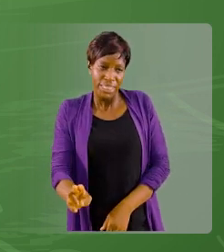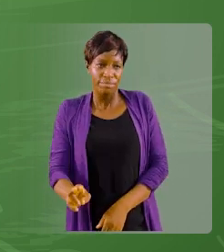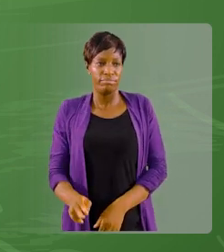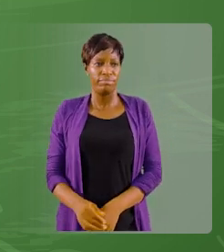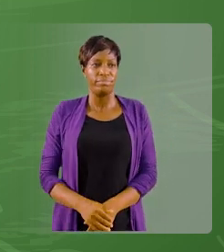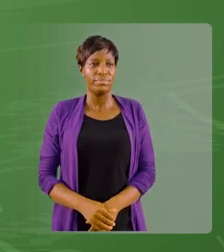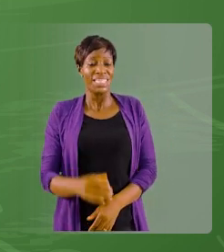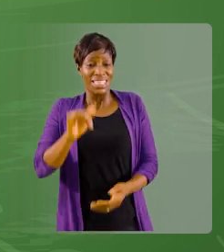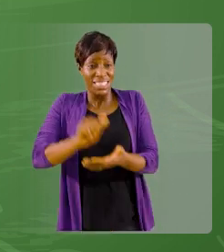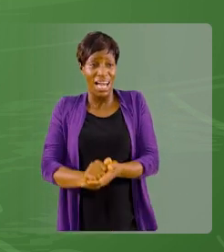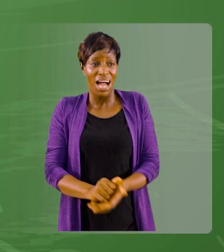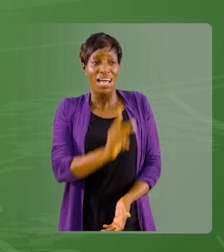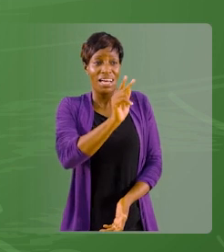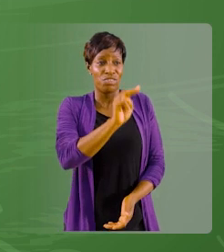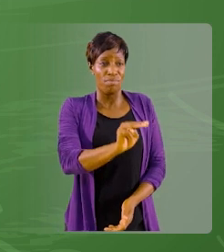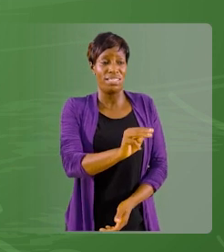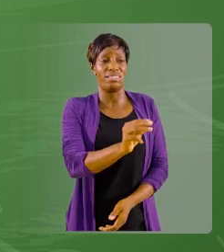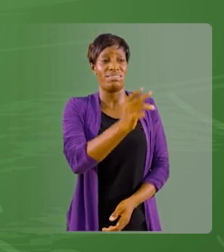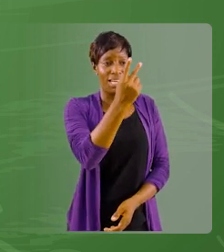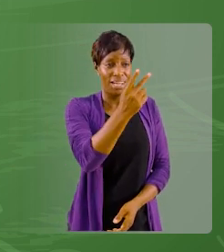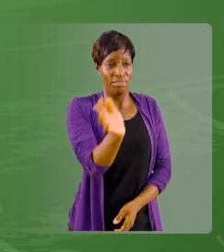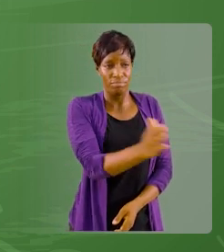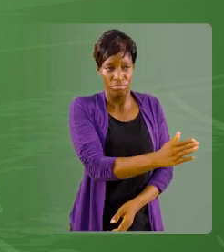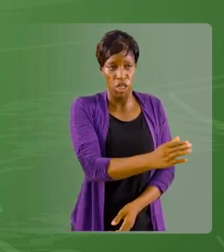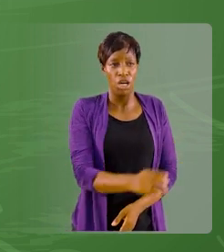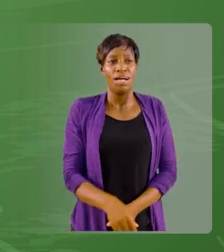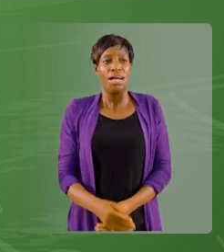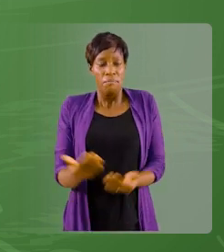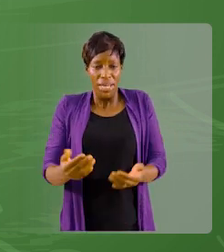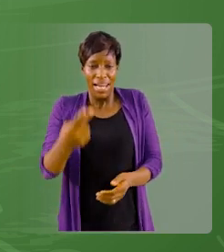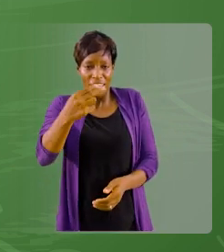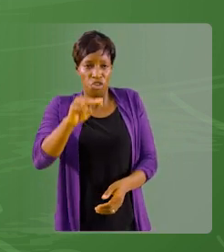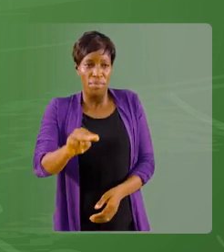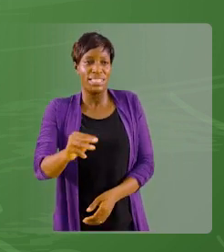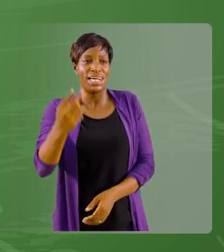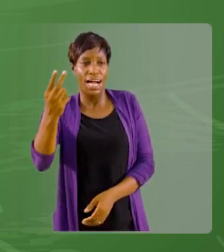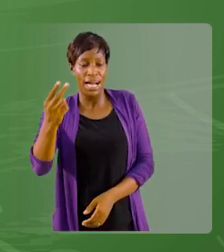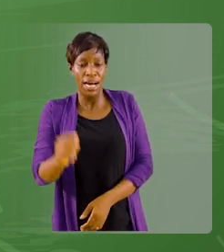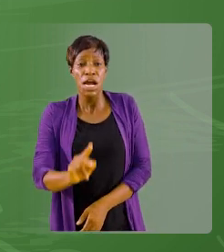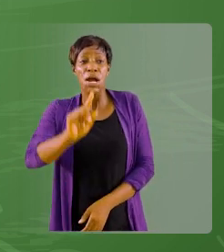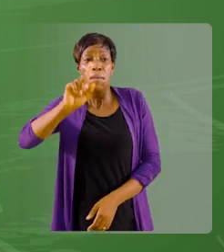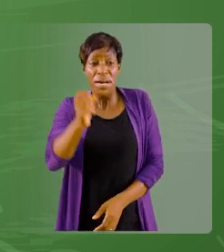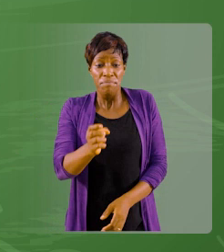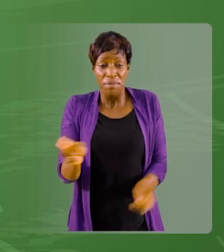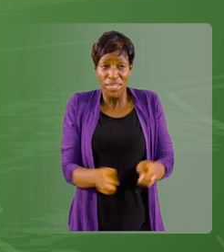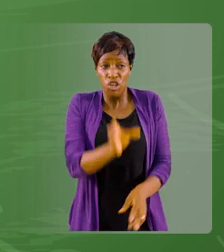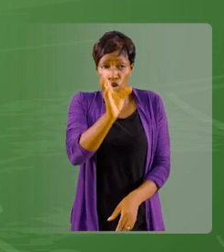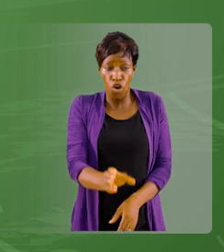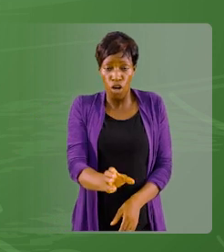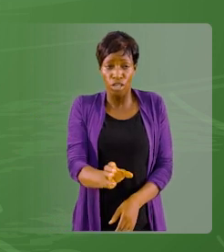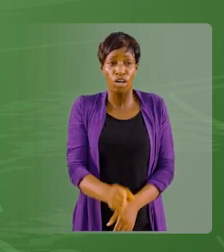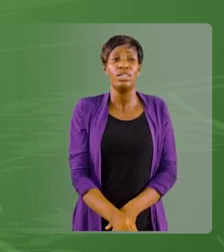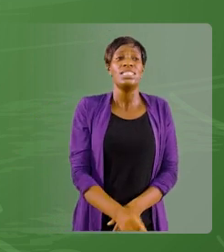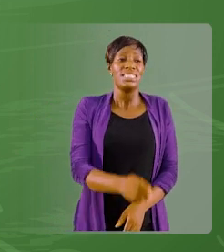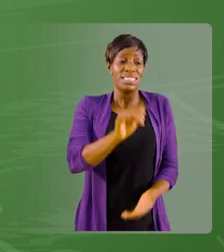carré, la première sous-colonne est la colonne des dizaines et la deuxième, la colonne des unités. Bien,